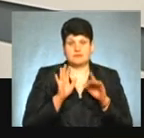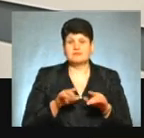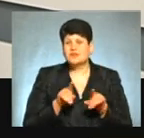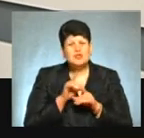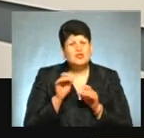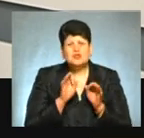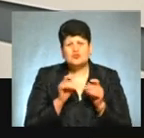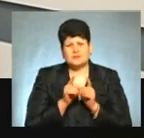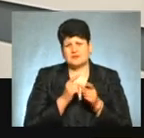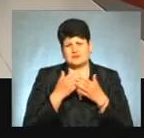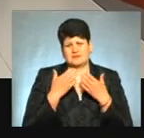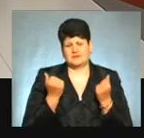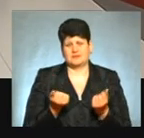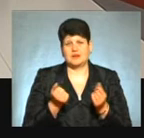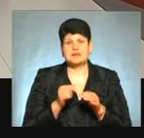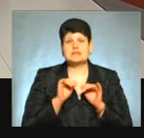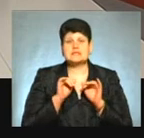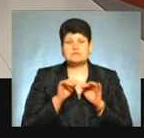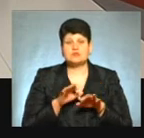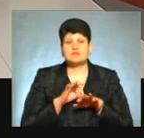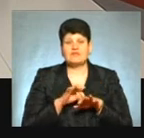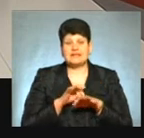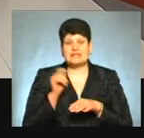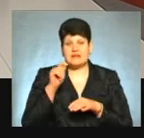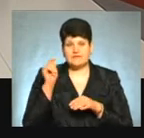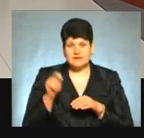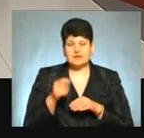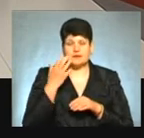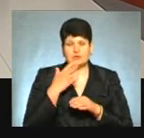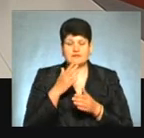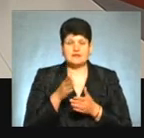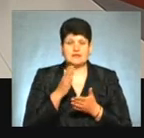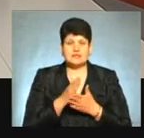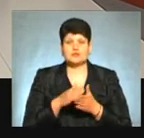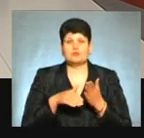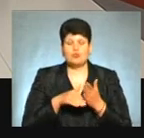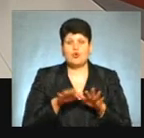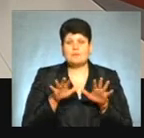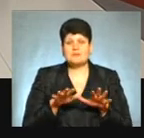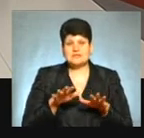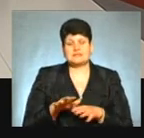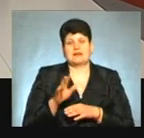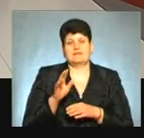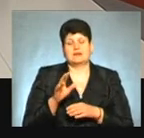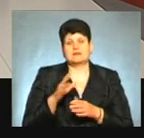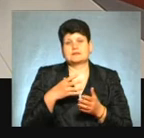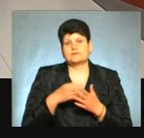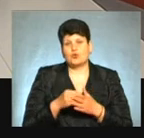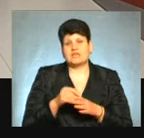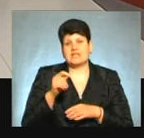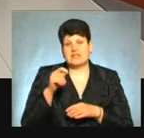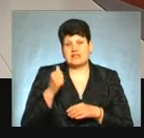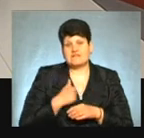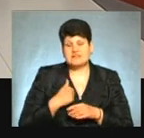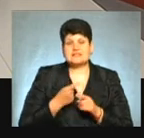властиво не міняється. Ось, спосіб ведення війни, коли воно йдеться з допомогою місцевих колаборантів і обмеженого контингенту своїх військ, це той